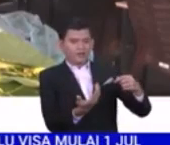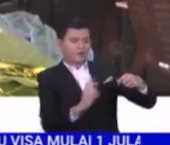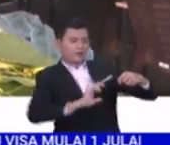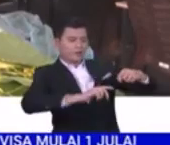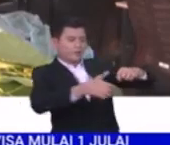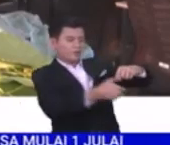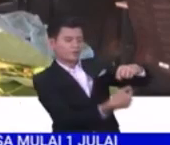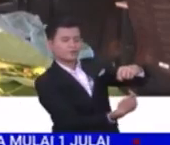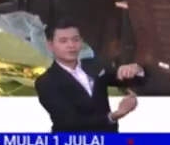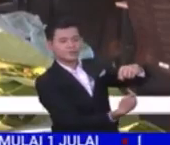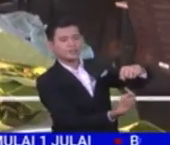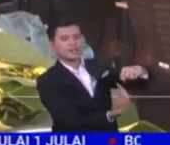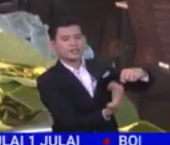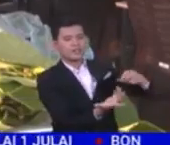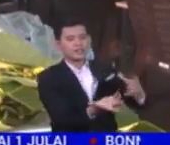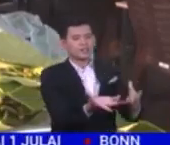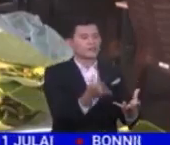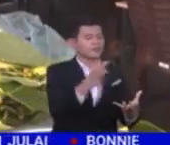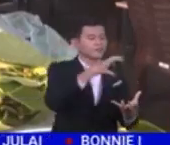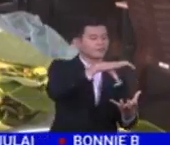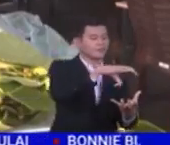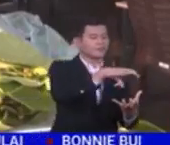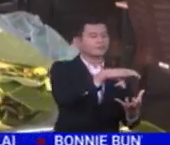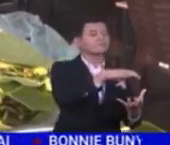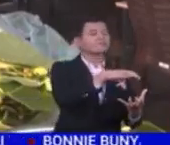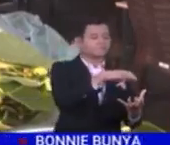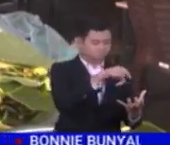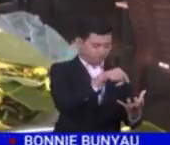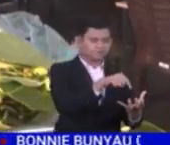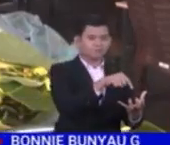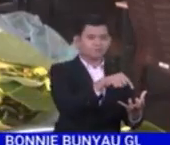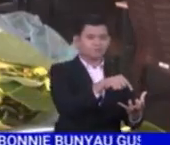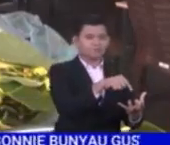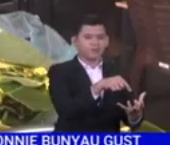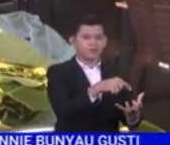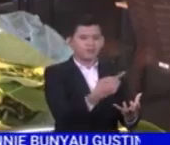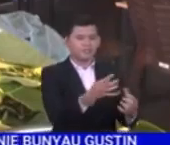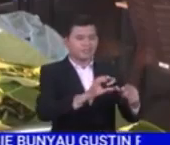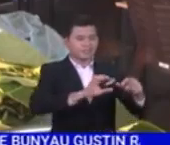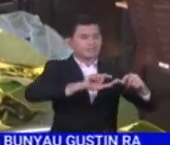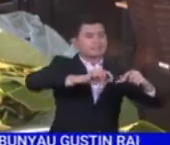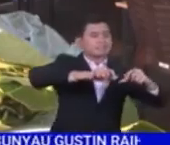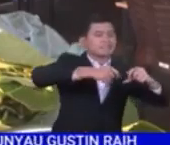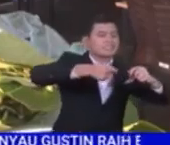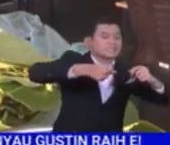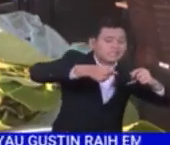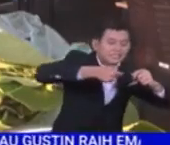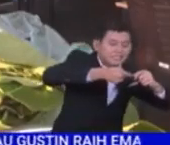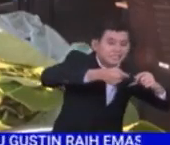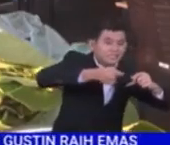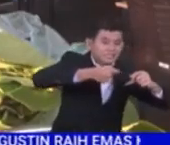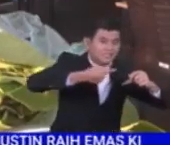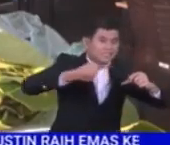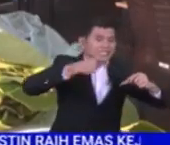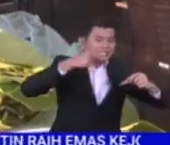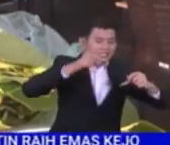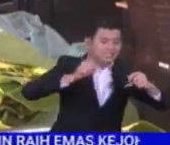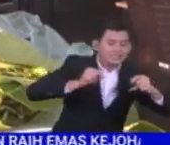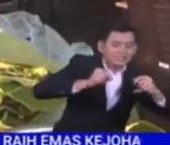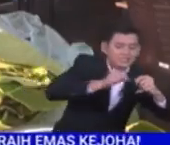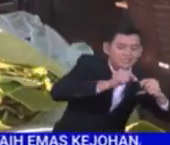ni. And then macam ni. Lepas tu ambil gigi. Sempat macam